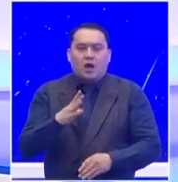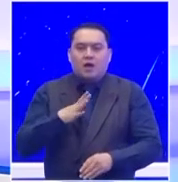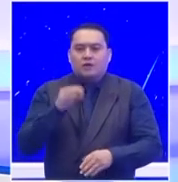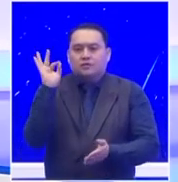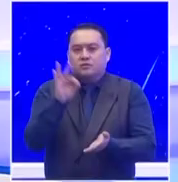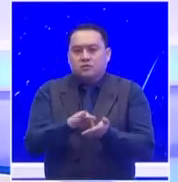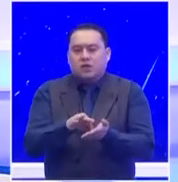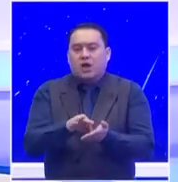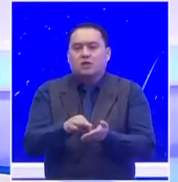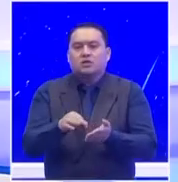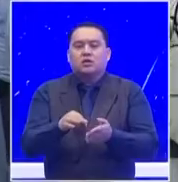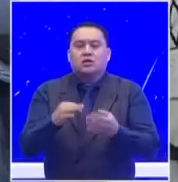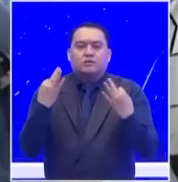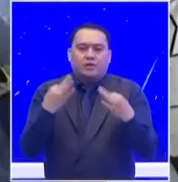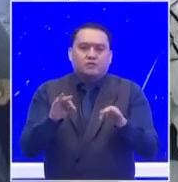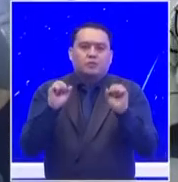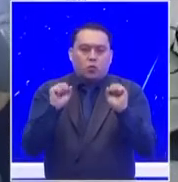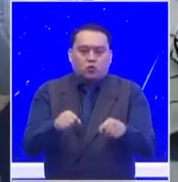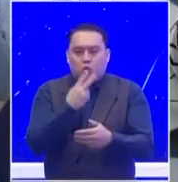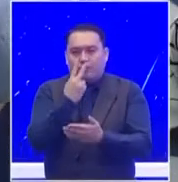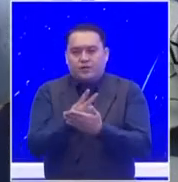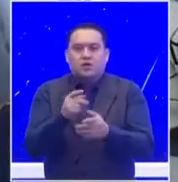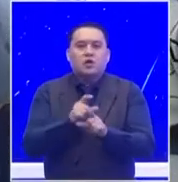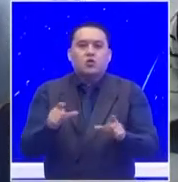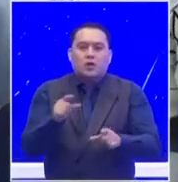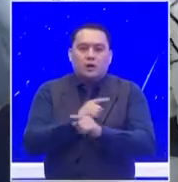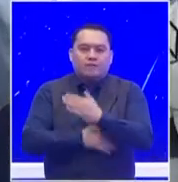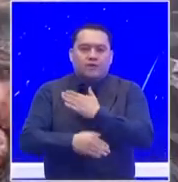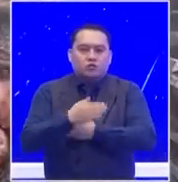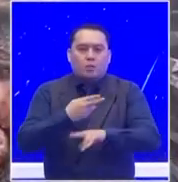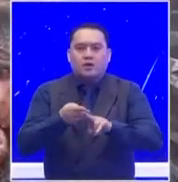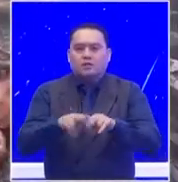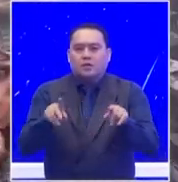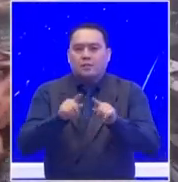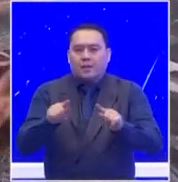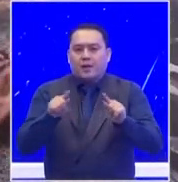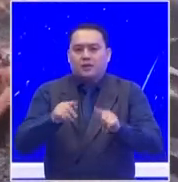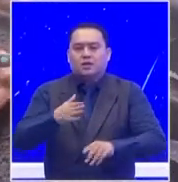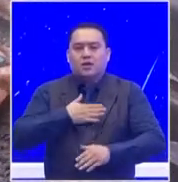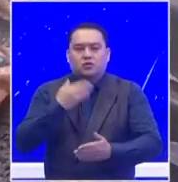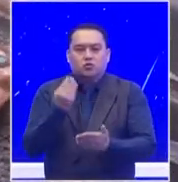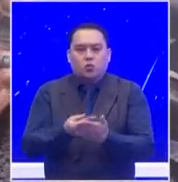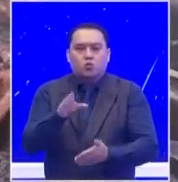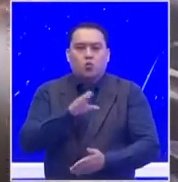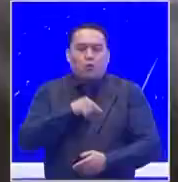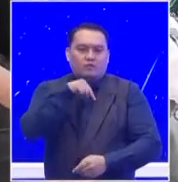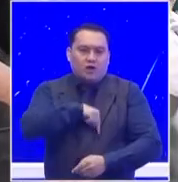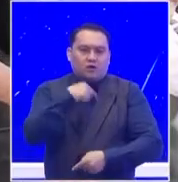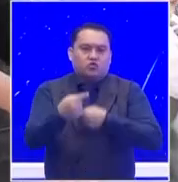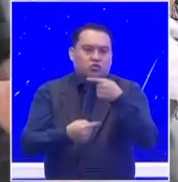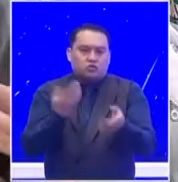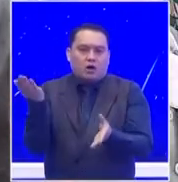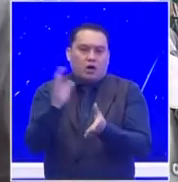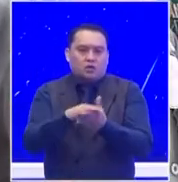задача – создание доступной среды для людей с особенностями, пропаганда ценностей нашего края, возрождение духовного богатства через